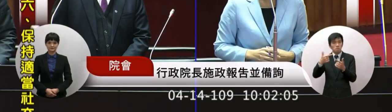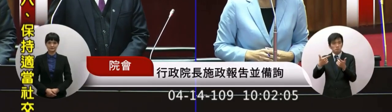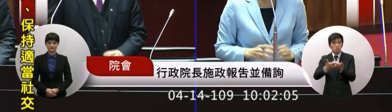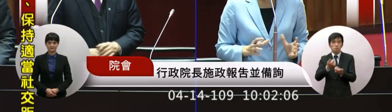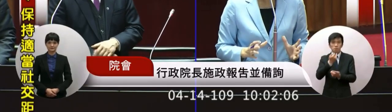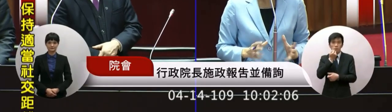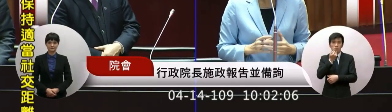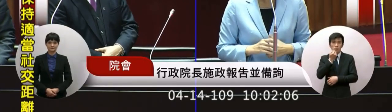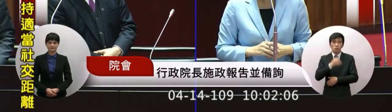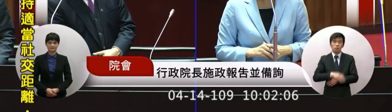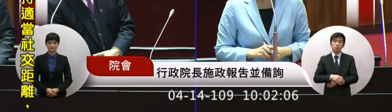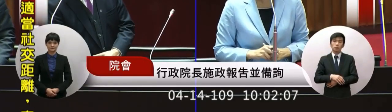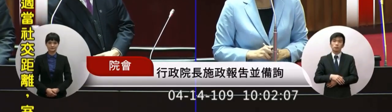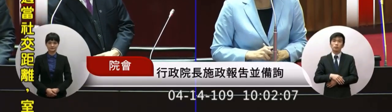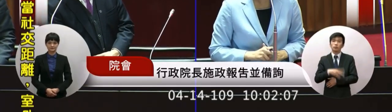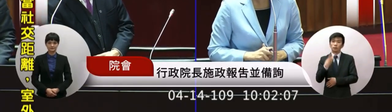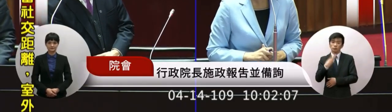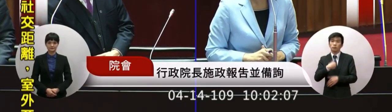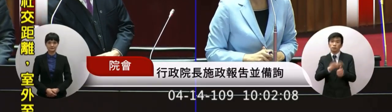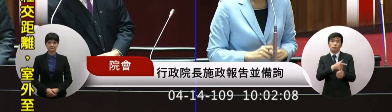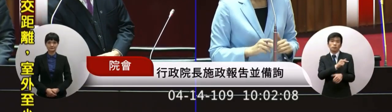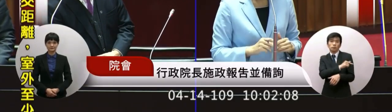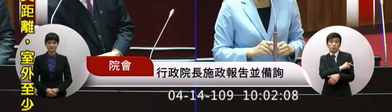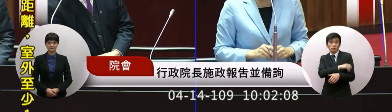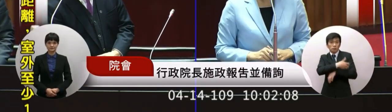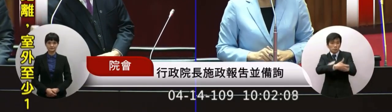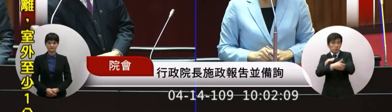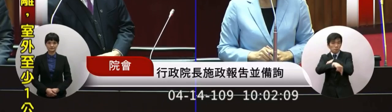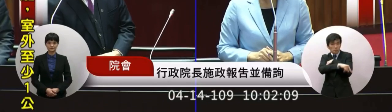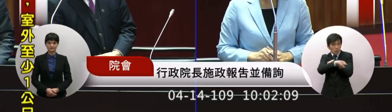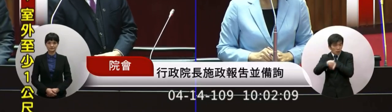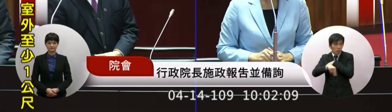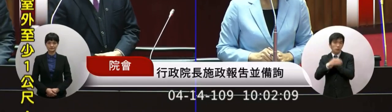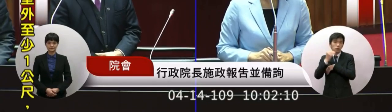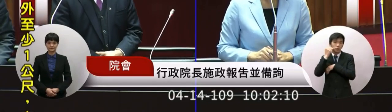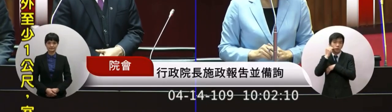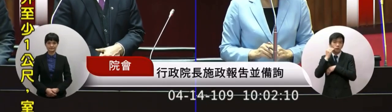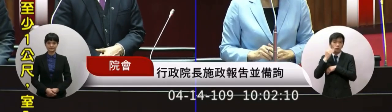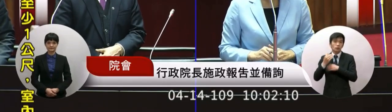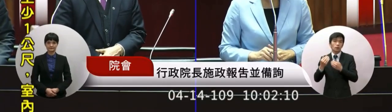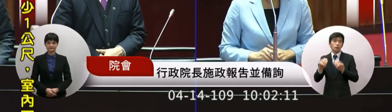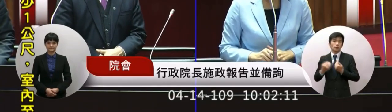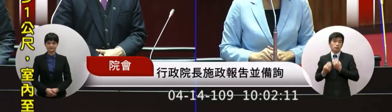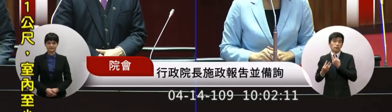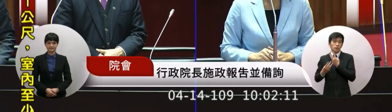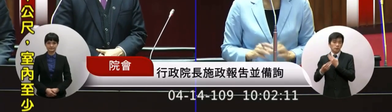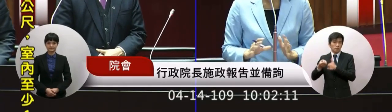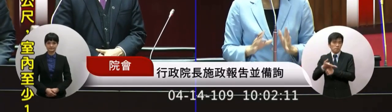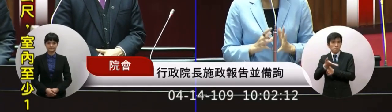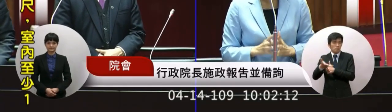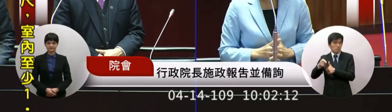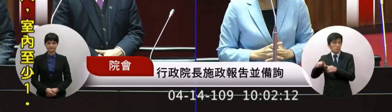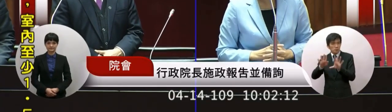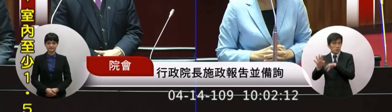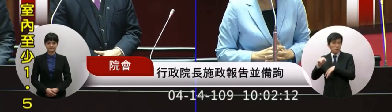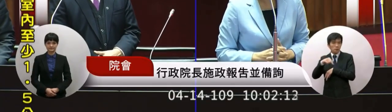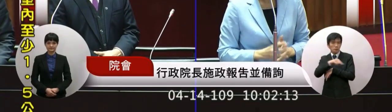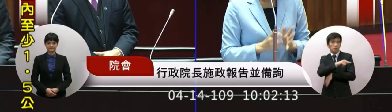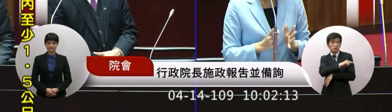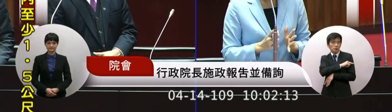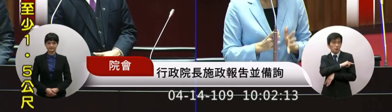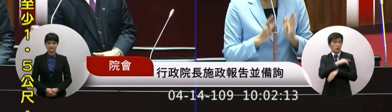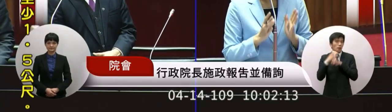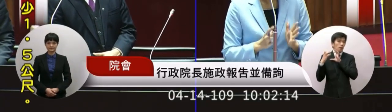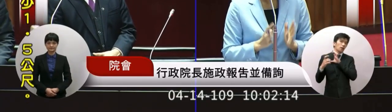理员的法制化也充实我国的医护体系。在肺炎疫情严峻当下，我国的医护人员承受庞大的压